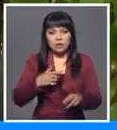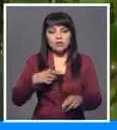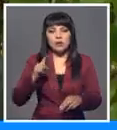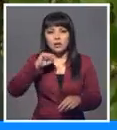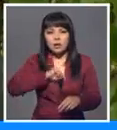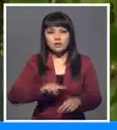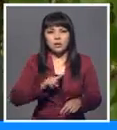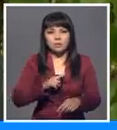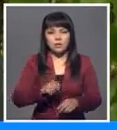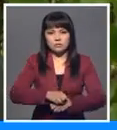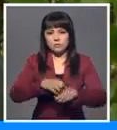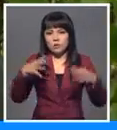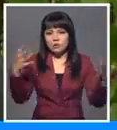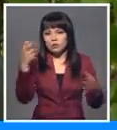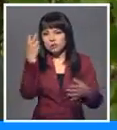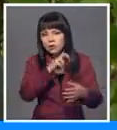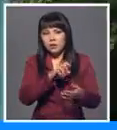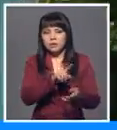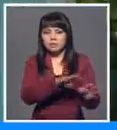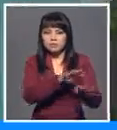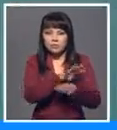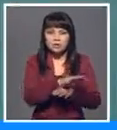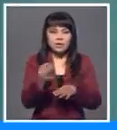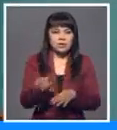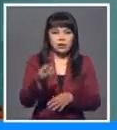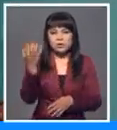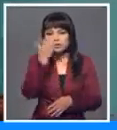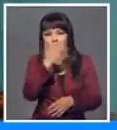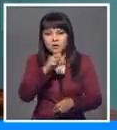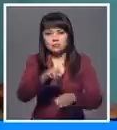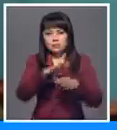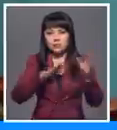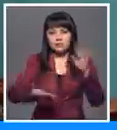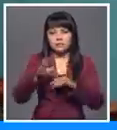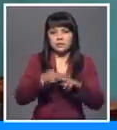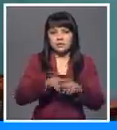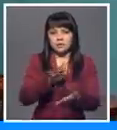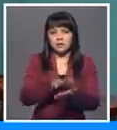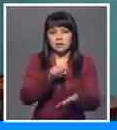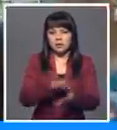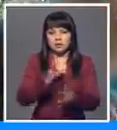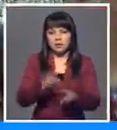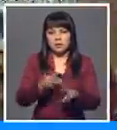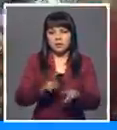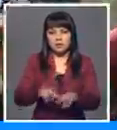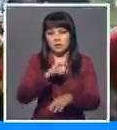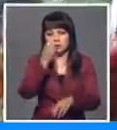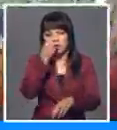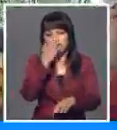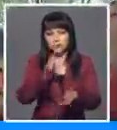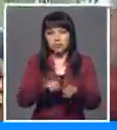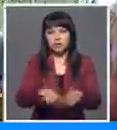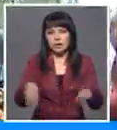ана пунктін атқылап быт шын шығады. Баса көктеп кірген кеңес әскеріне қарсы тұра алмайтынын ұққан жапондар